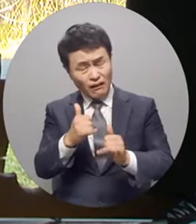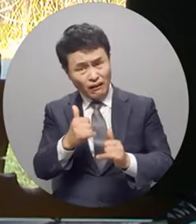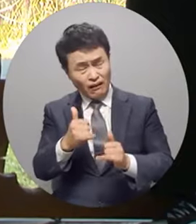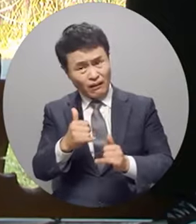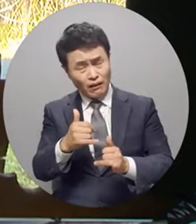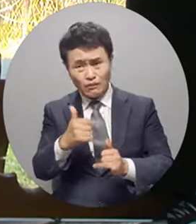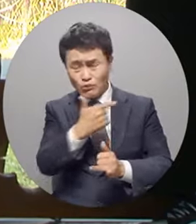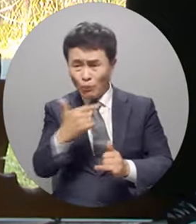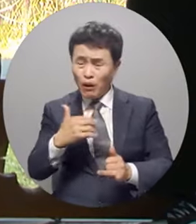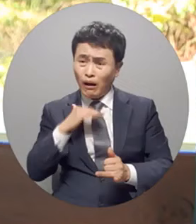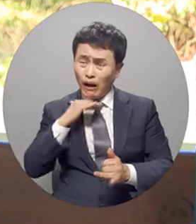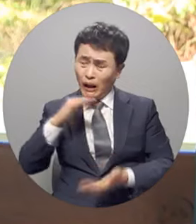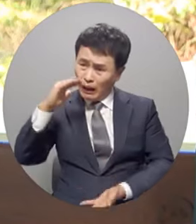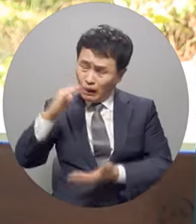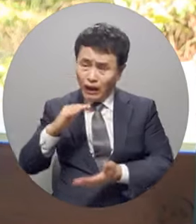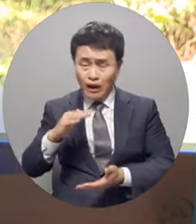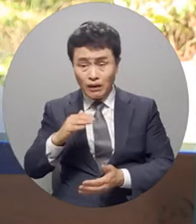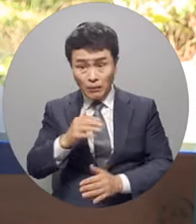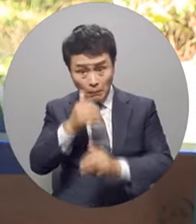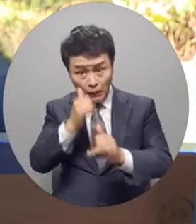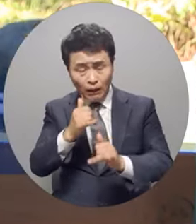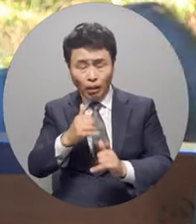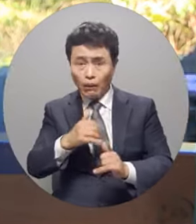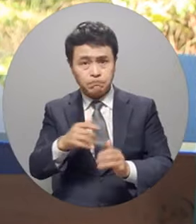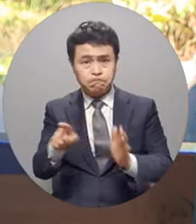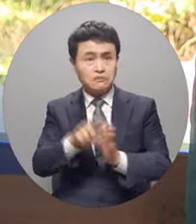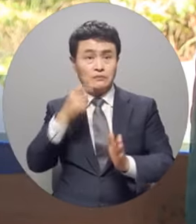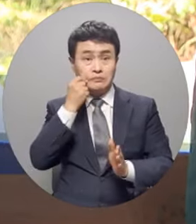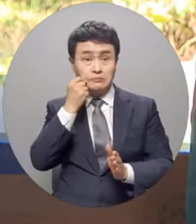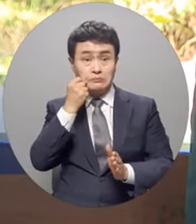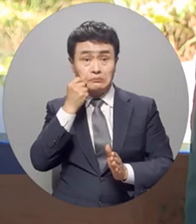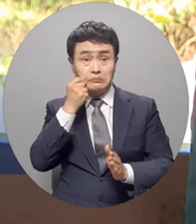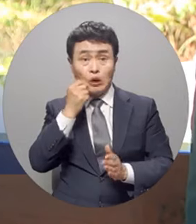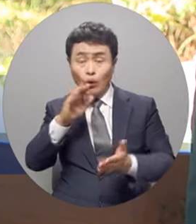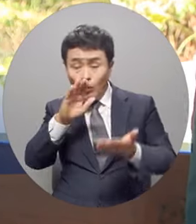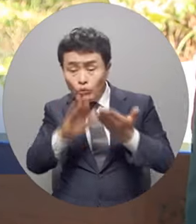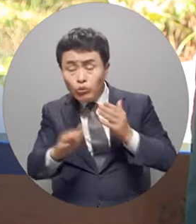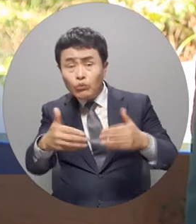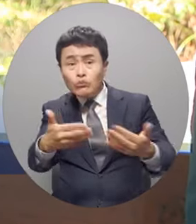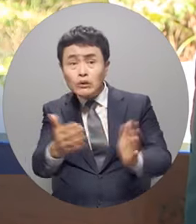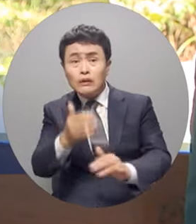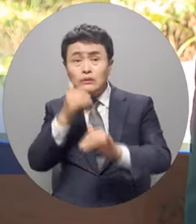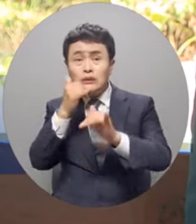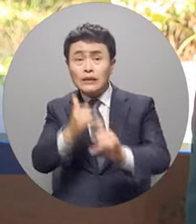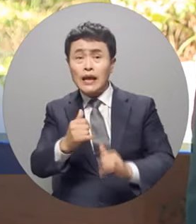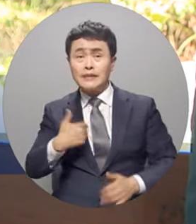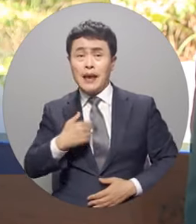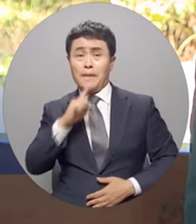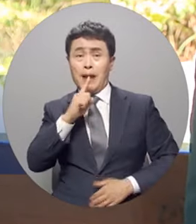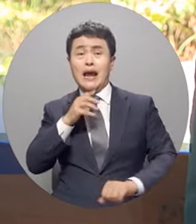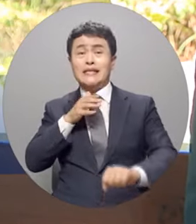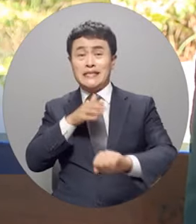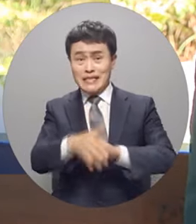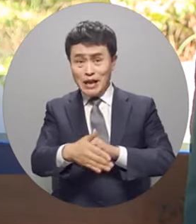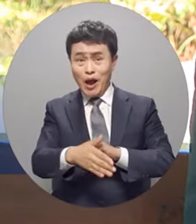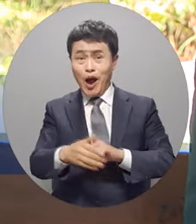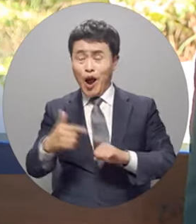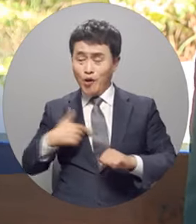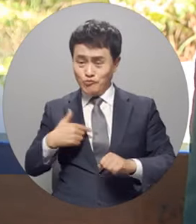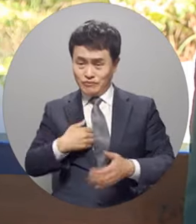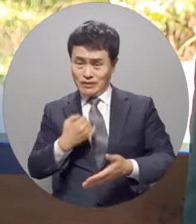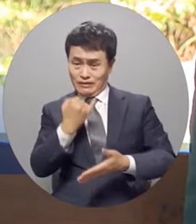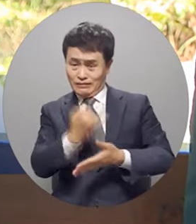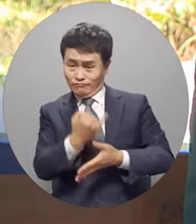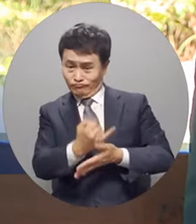믿지 않았다고 말합니다. 그 후세대에게 상을 줬다. 제가 제 말법으로 하면 우리 강희한테